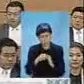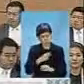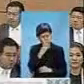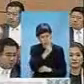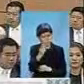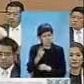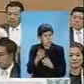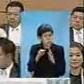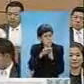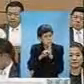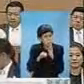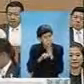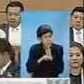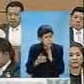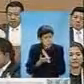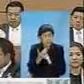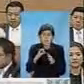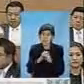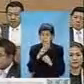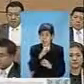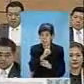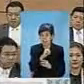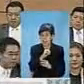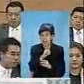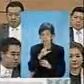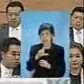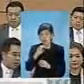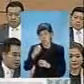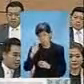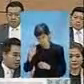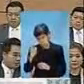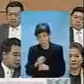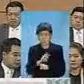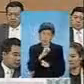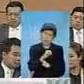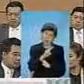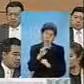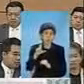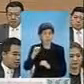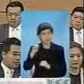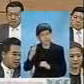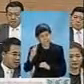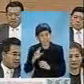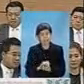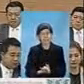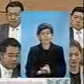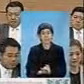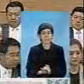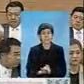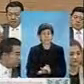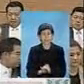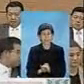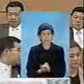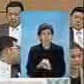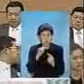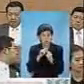ญ่ทั่วไปเนื้อหาที่เราพูดถึงก็เป็นมาตรา309มาตรา237เป็นประเด็นใ